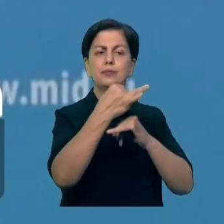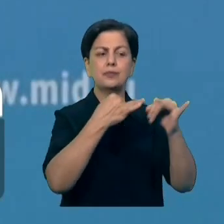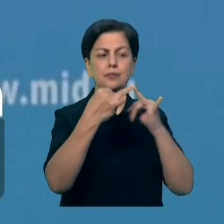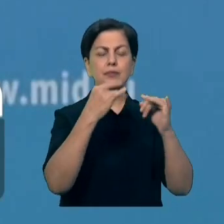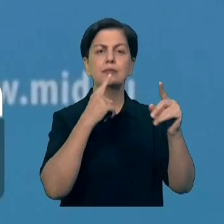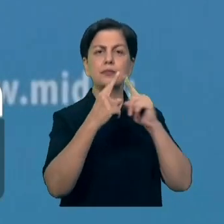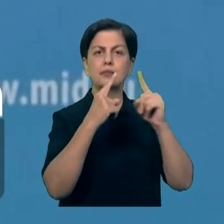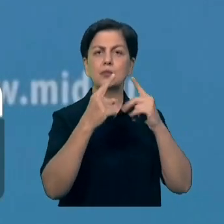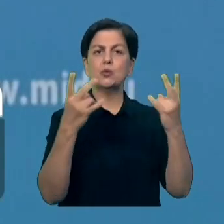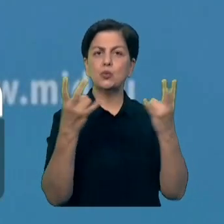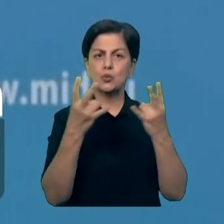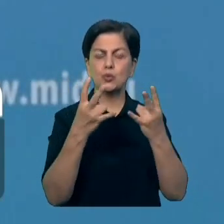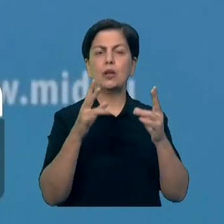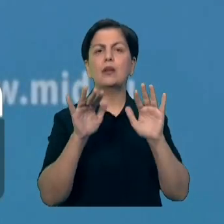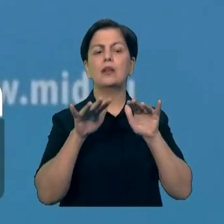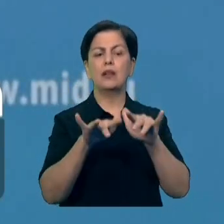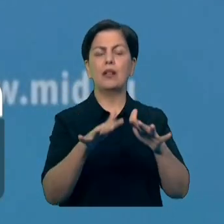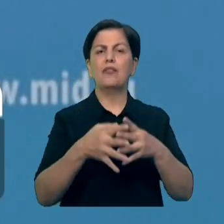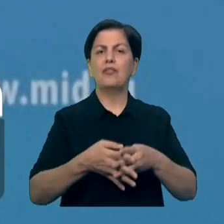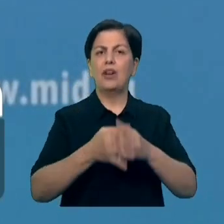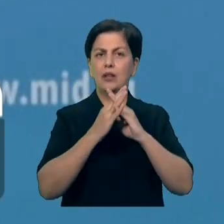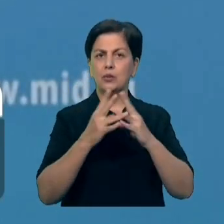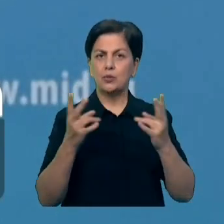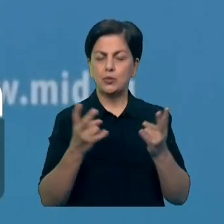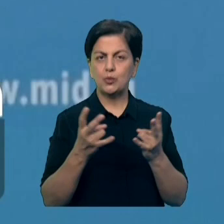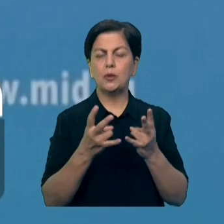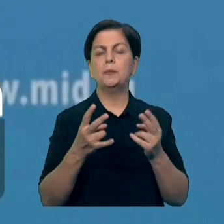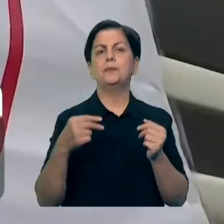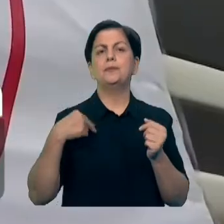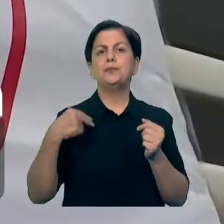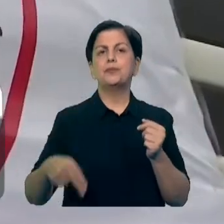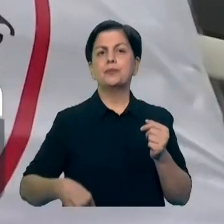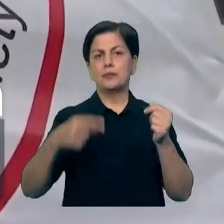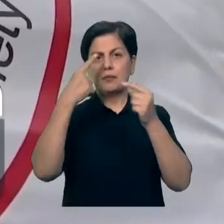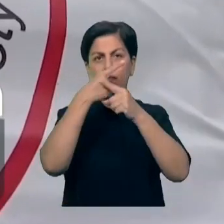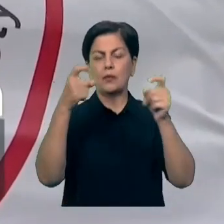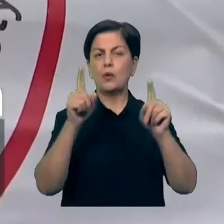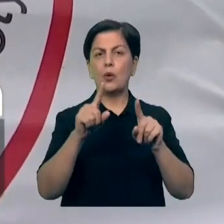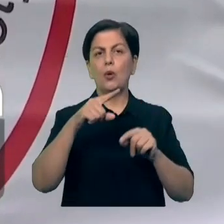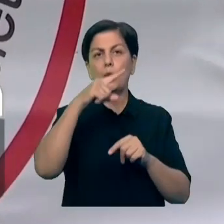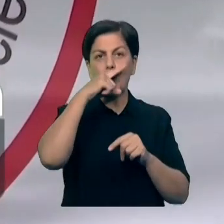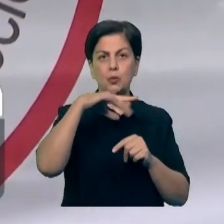həyata keçirilməsi üzrə işlərin bərpasına şərait yaradacaq. Zaxarova onda vurğulayıb ki, Rusiya